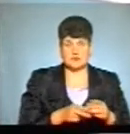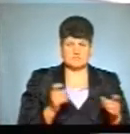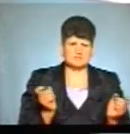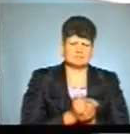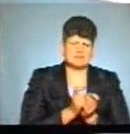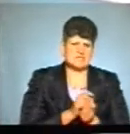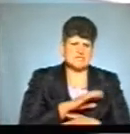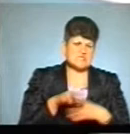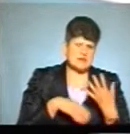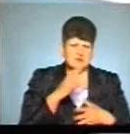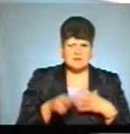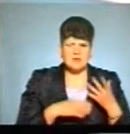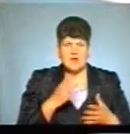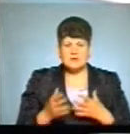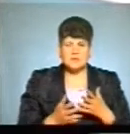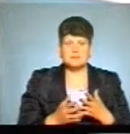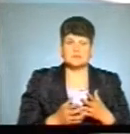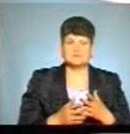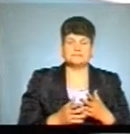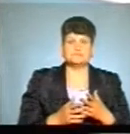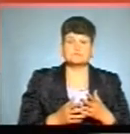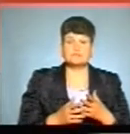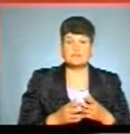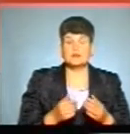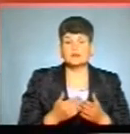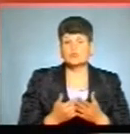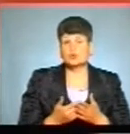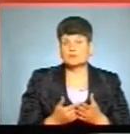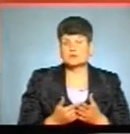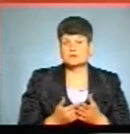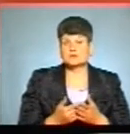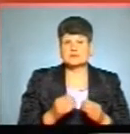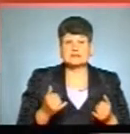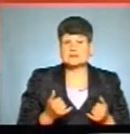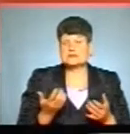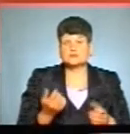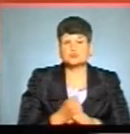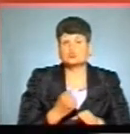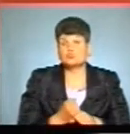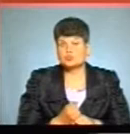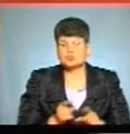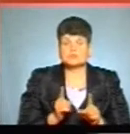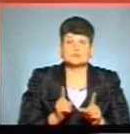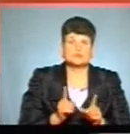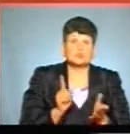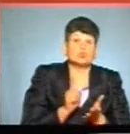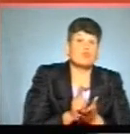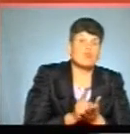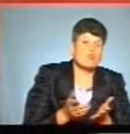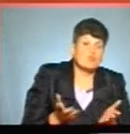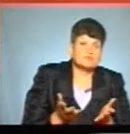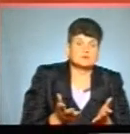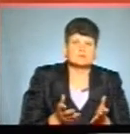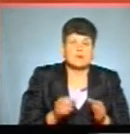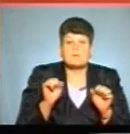скандалами, інформаційними приводами на засобах масової інформації. Ні повноважень, ні функцій, ні обов'язків, ні прав,